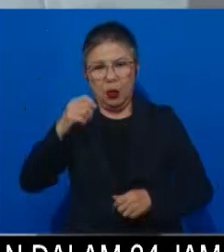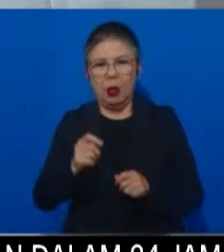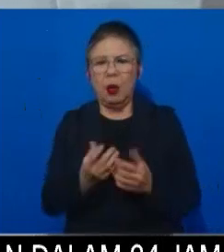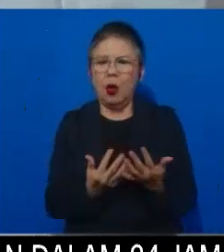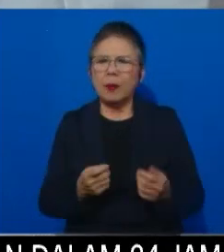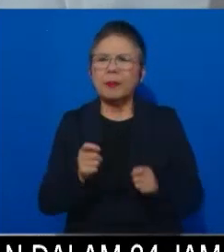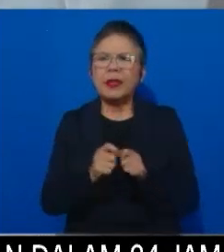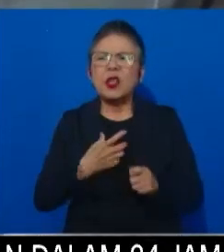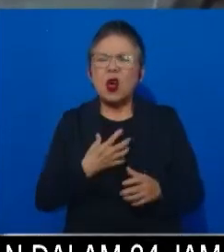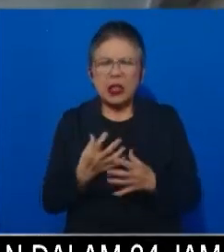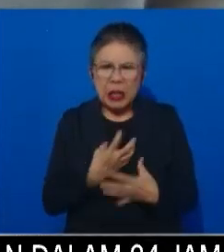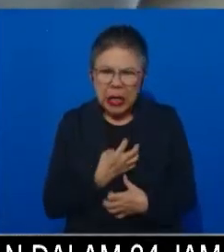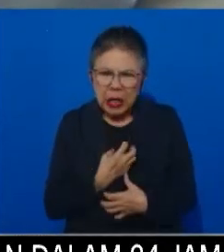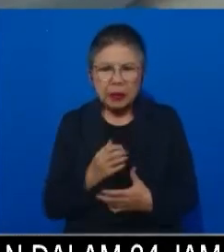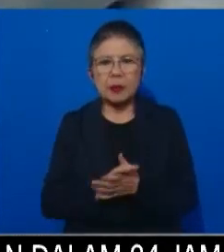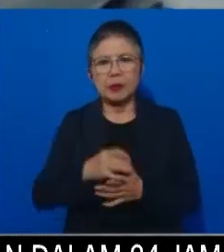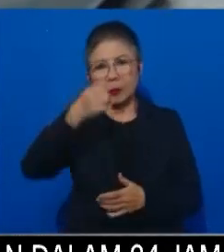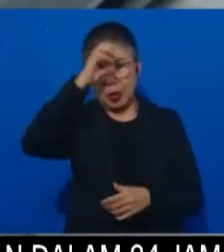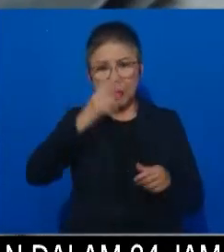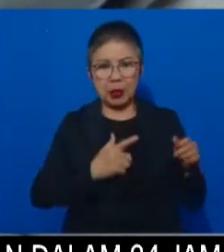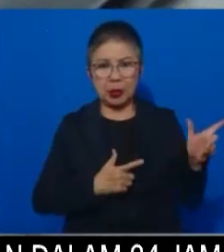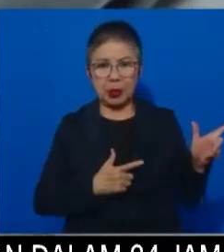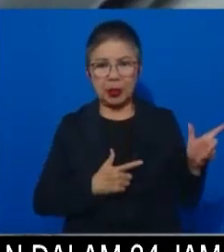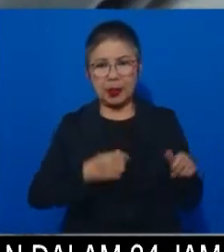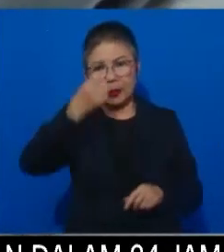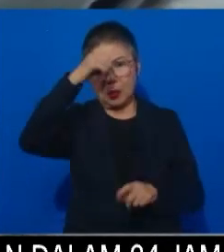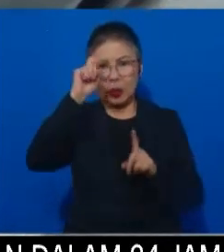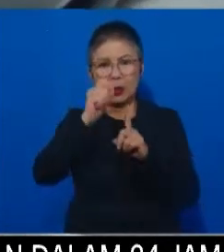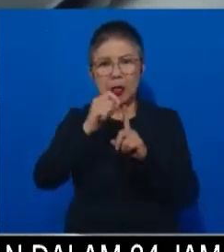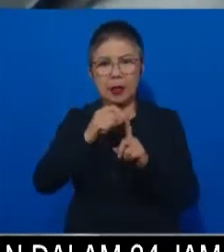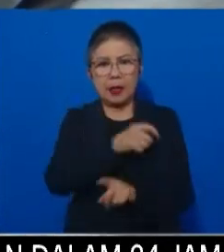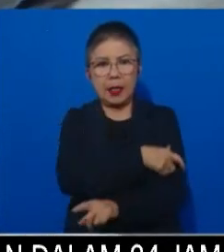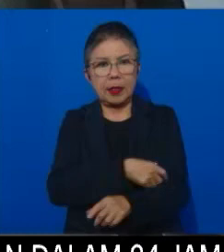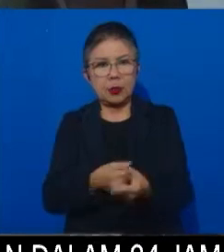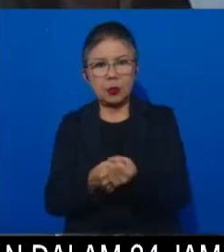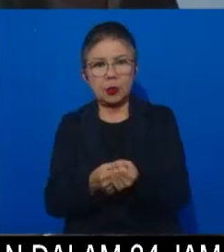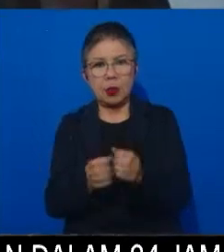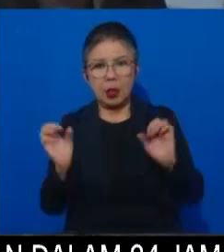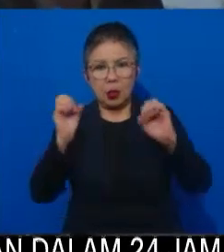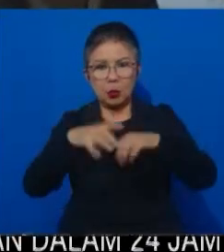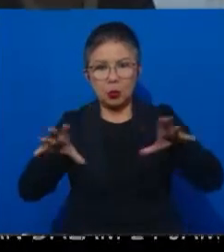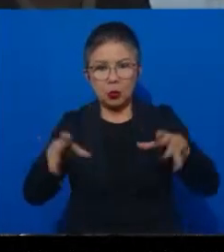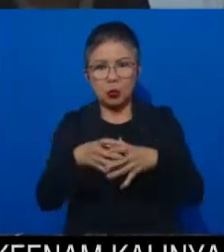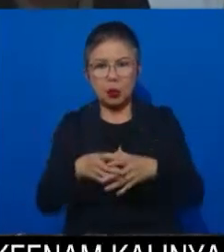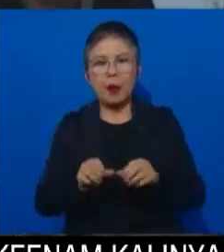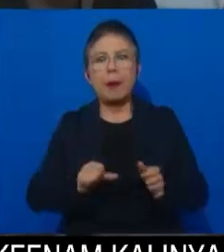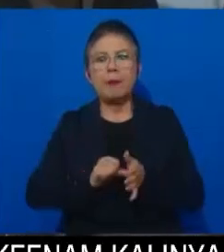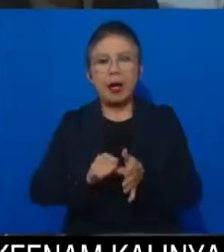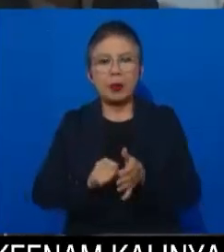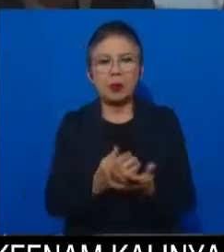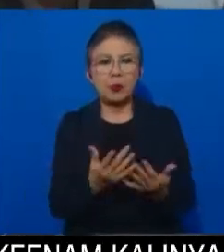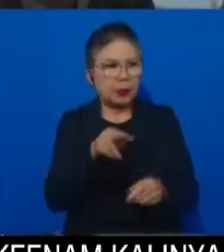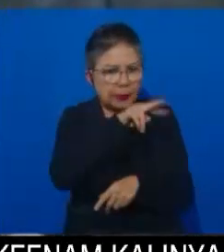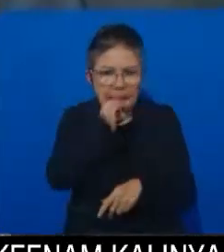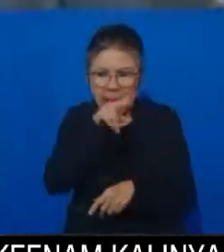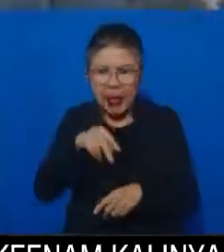warga. Karenanya, kepolisian, TNI, dan Satpol PP serta Damkar setempat sempat turun ke lokasi untuk membantu warga melakukan